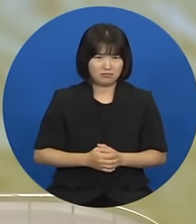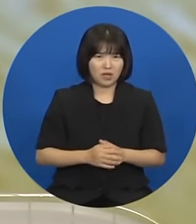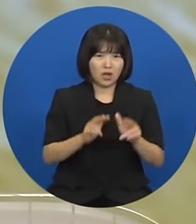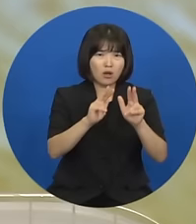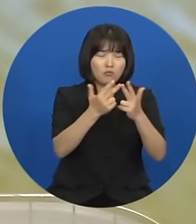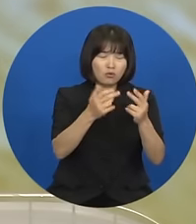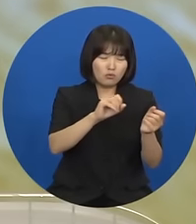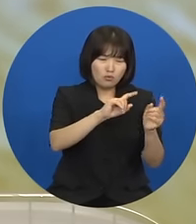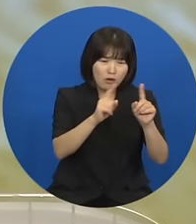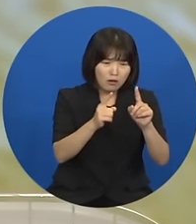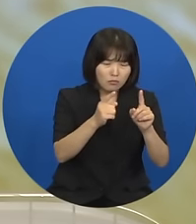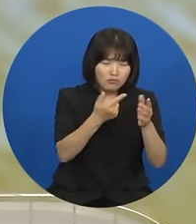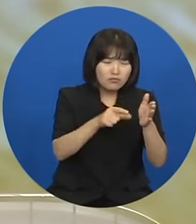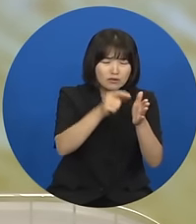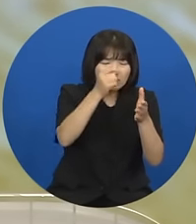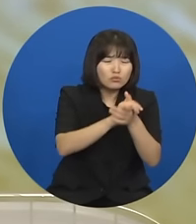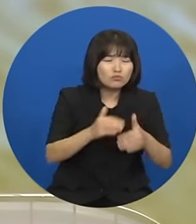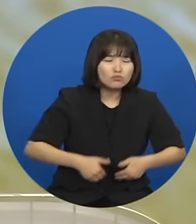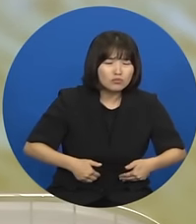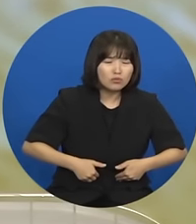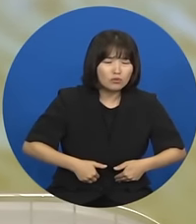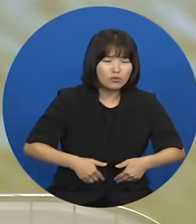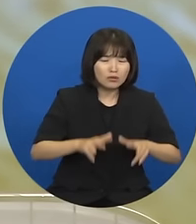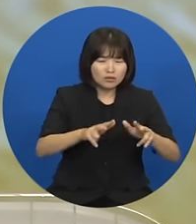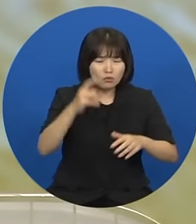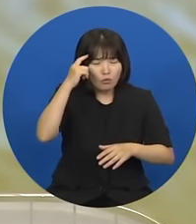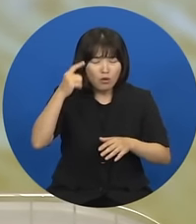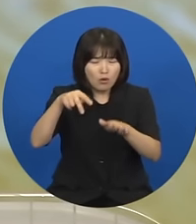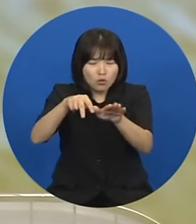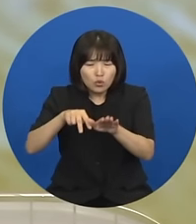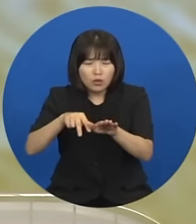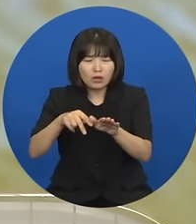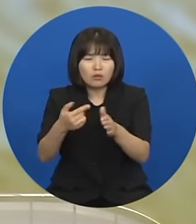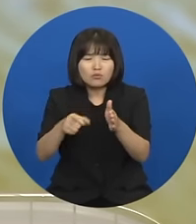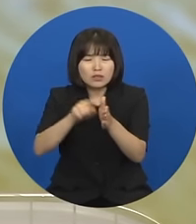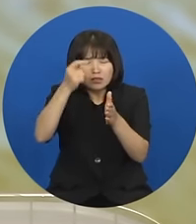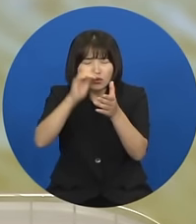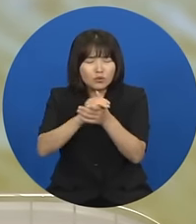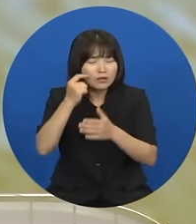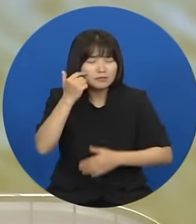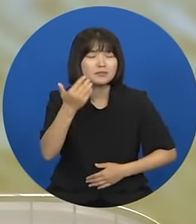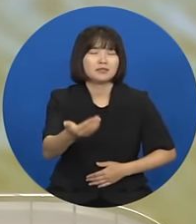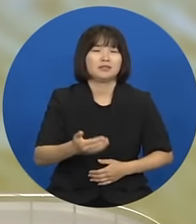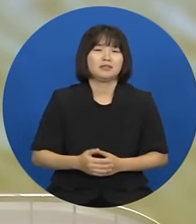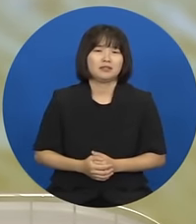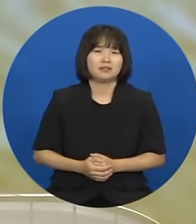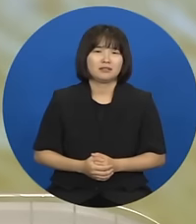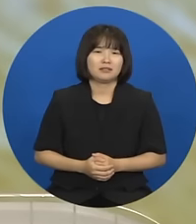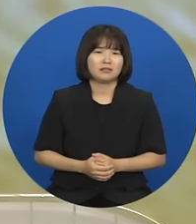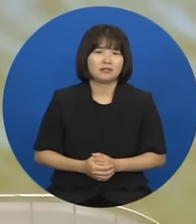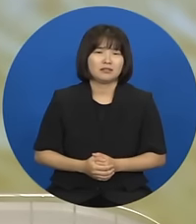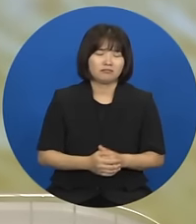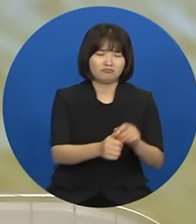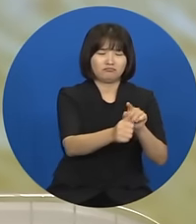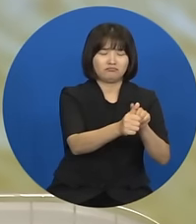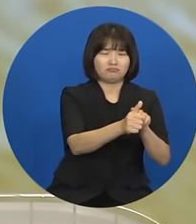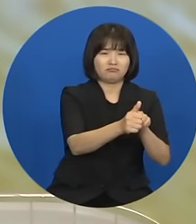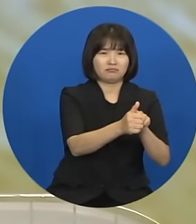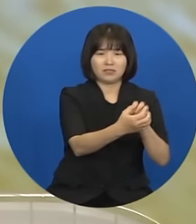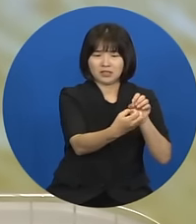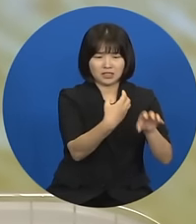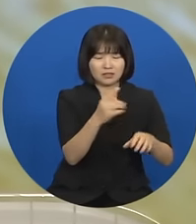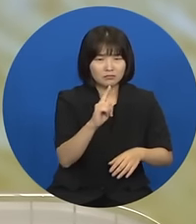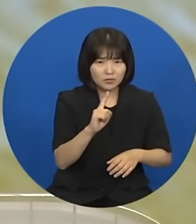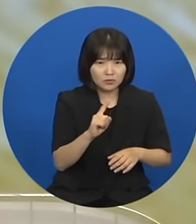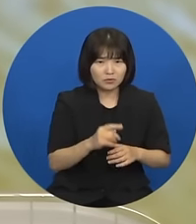본인의 회복을 위해 기도하셔야지, 지금 무슨 속회를 위해 기도하세요? 그랬더니 그분이 저에게